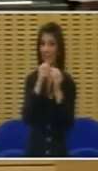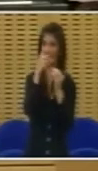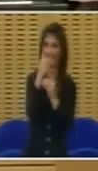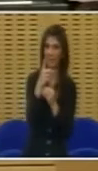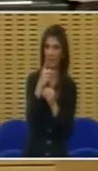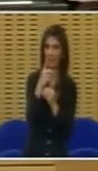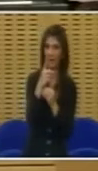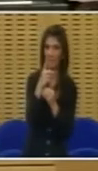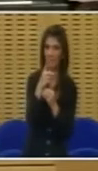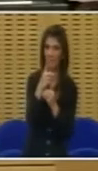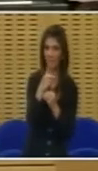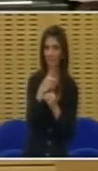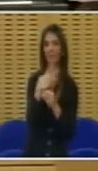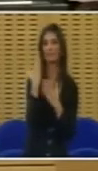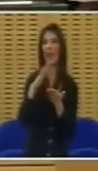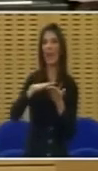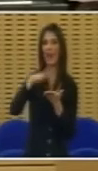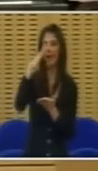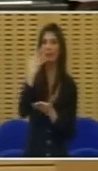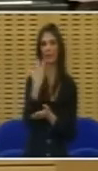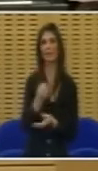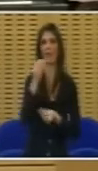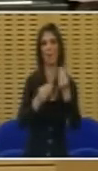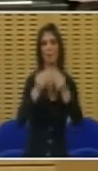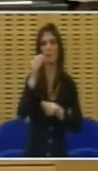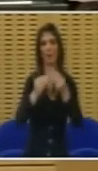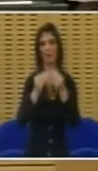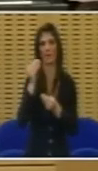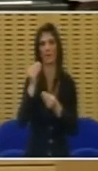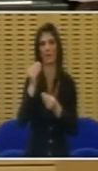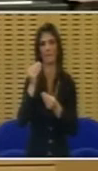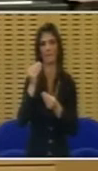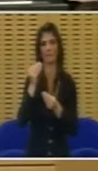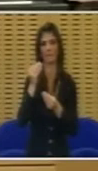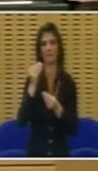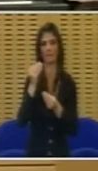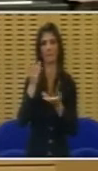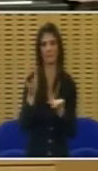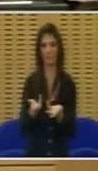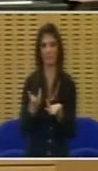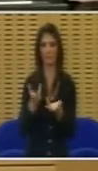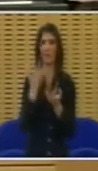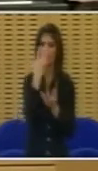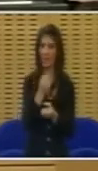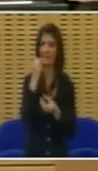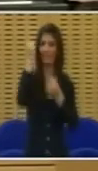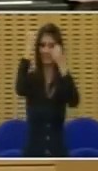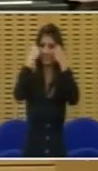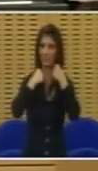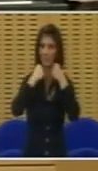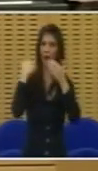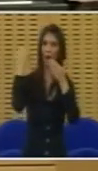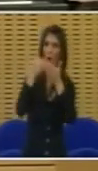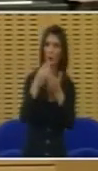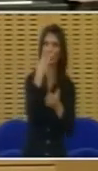κεφαλαιουχικά αφαιρέγγια και αυτό σύμφωνα με τα αποτελέσματα που η ίδια η τράπεζα ανακοίνωσε. Οι ζημιές της ακουμπούσαν τα